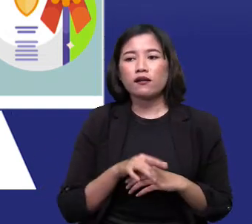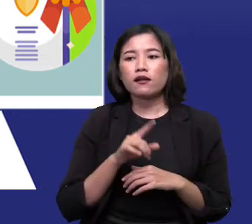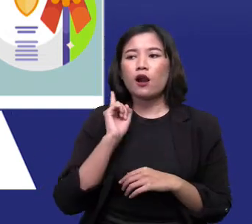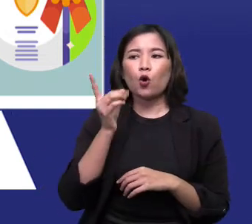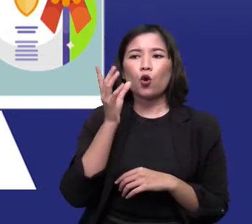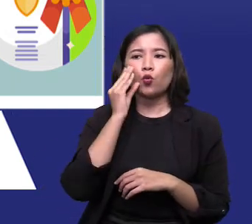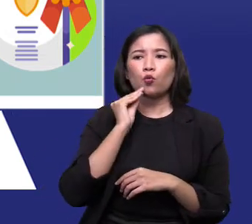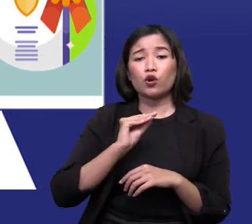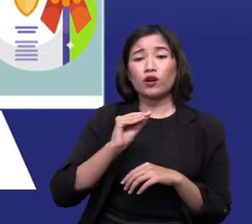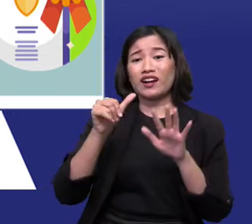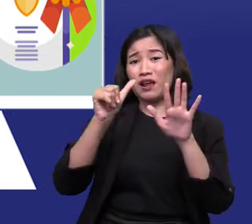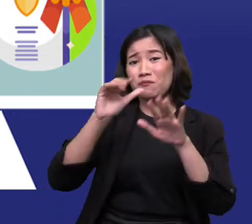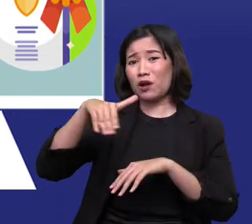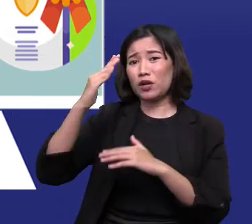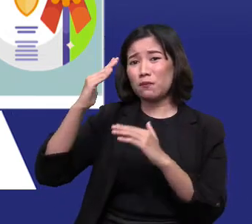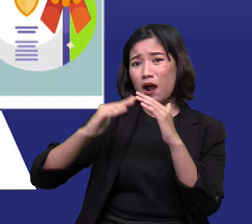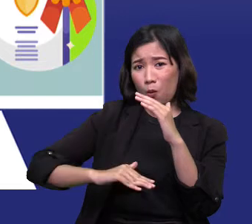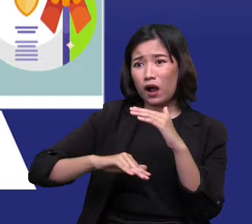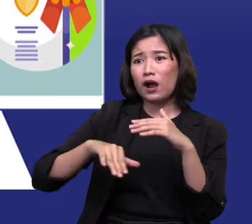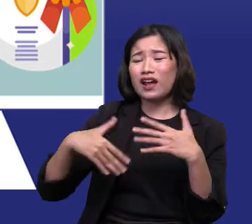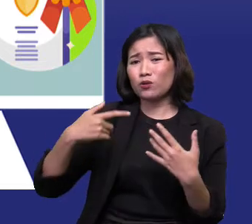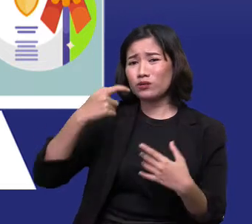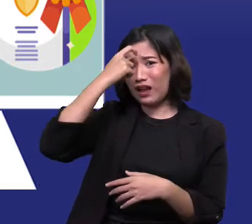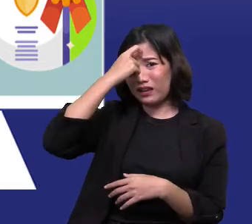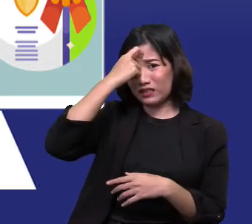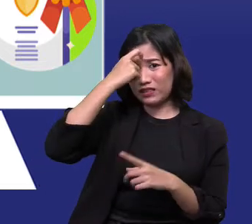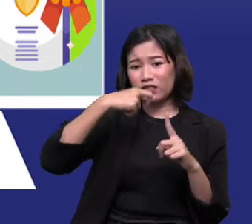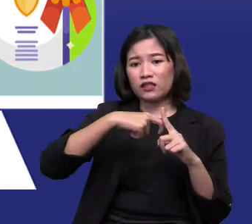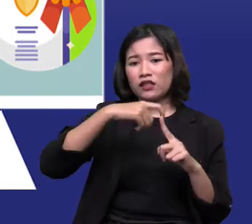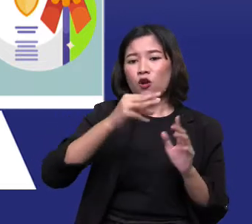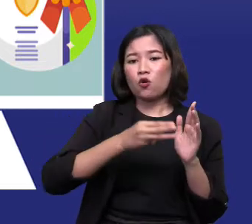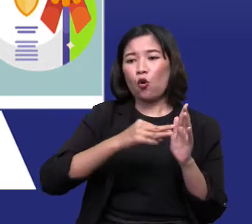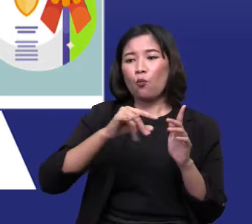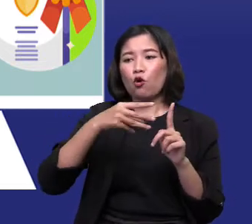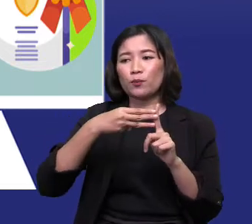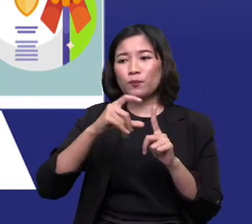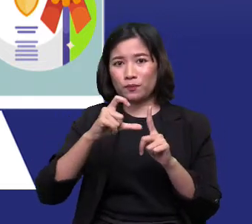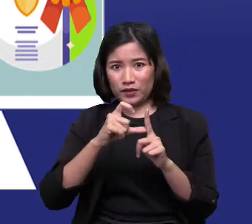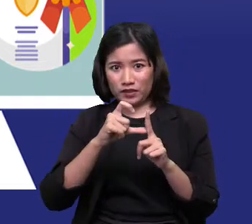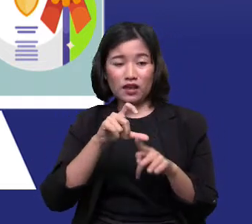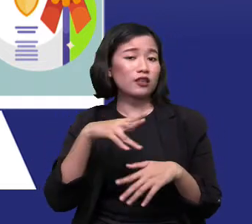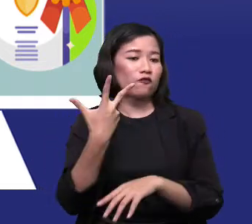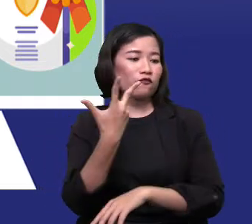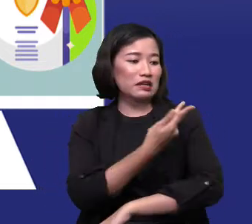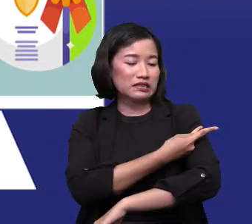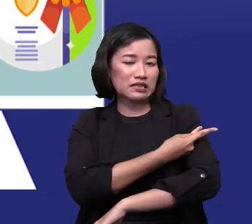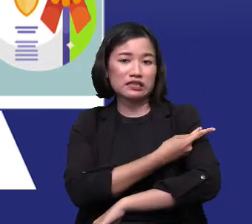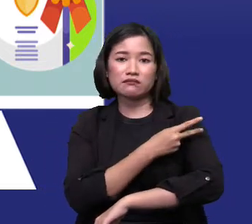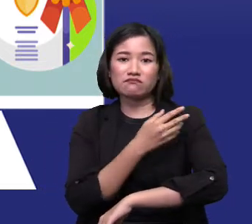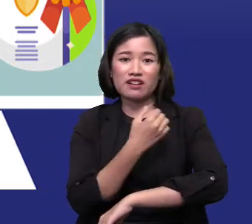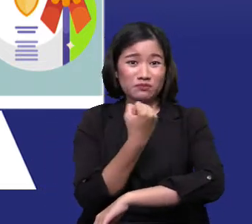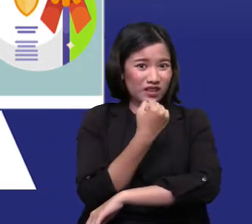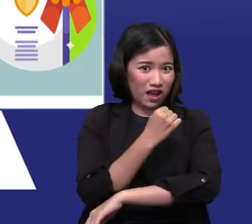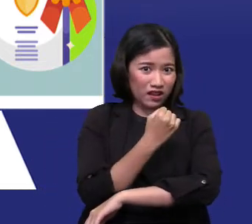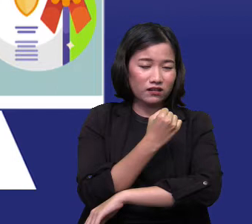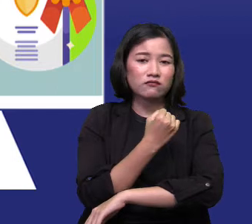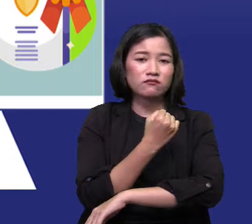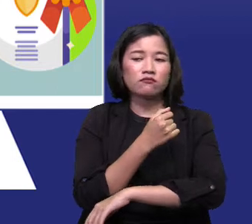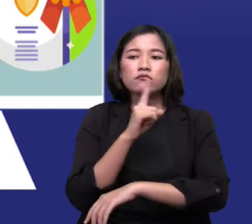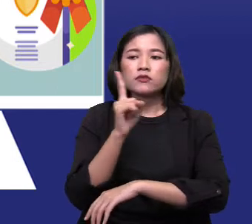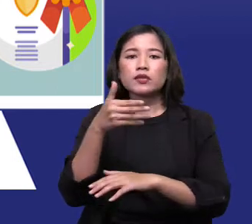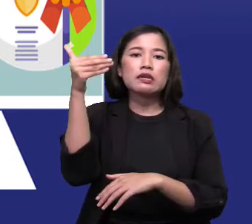usia di bawah 6 tahun dan penderita komorbid yang tidak dapat menerima vaksin dihimbau untuk tidak mengikuti kegiatan berskala besar